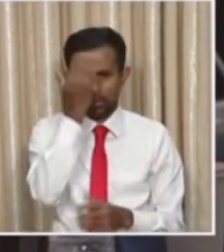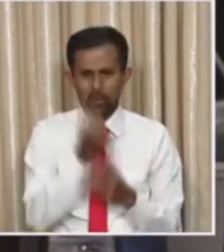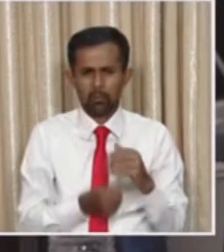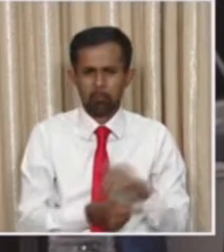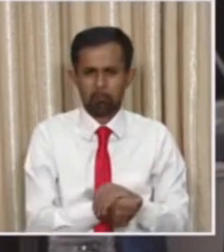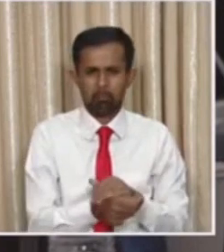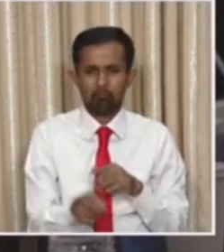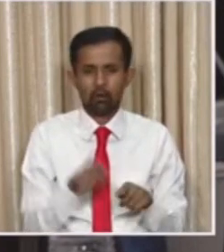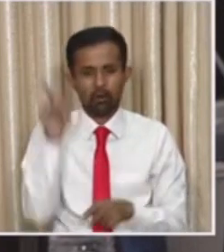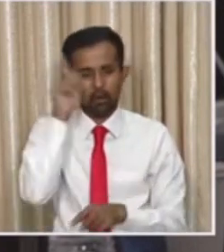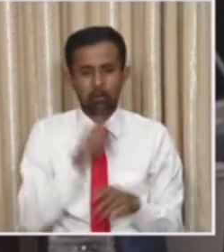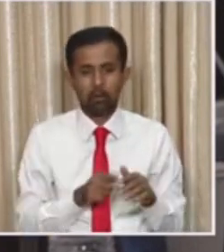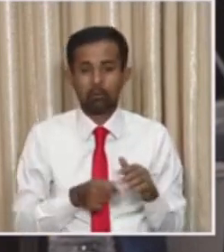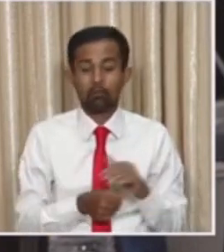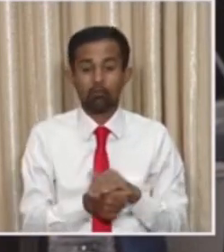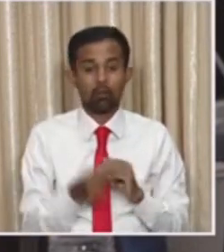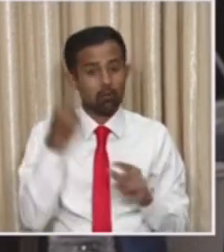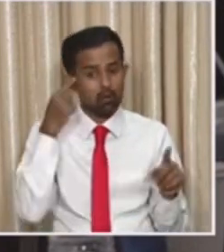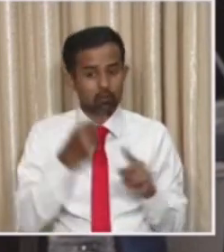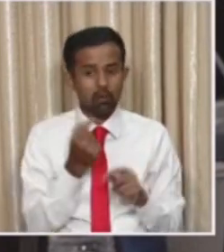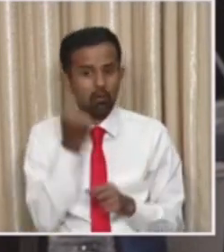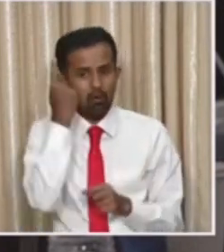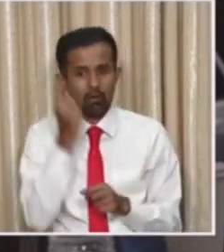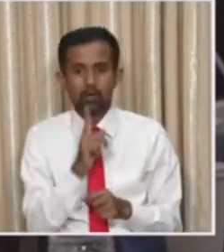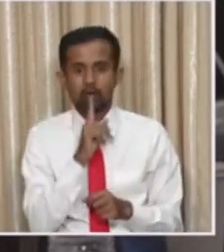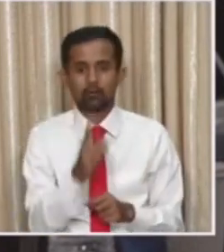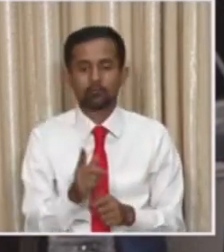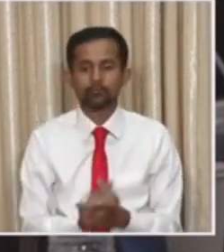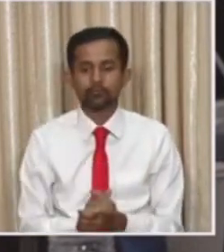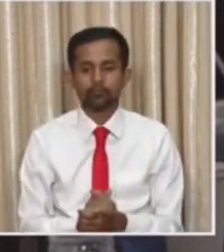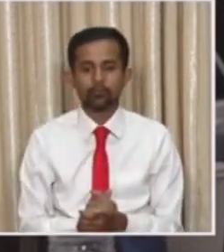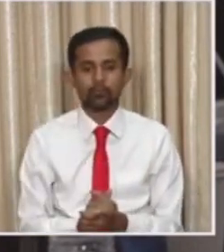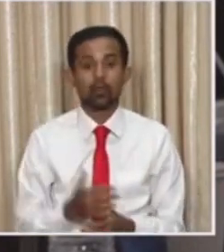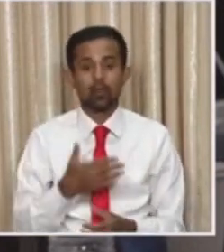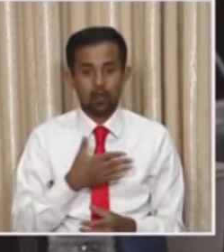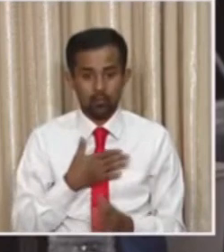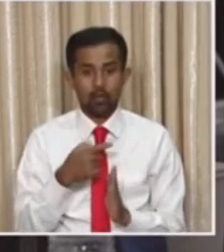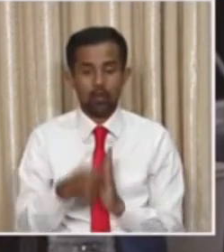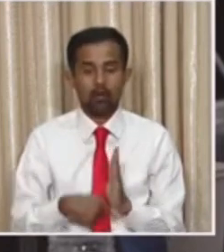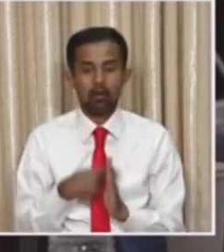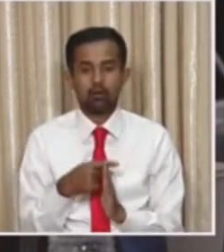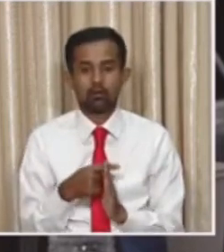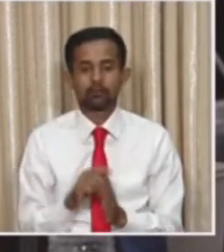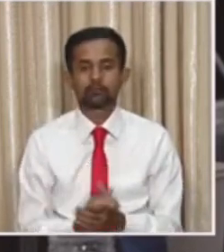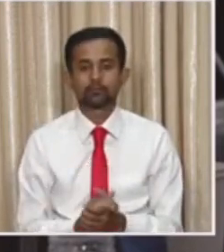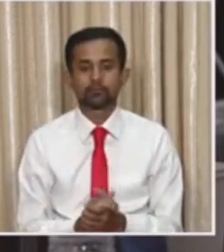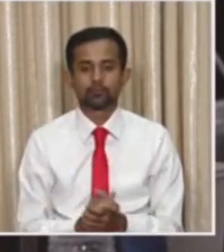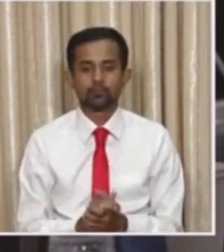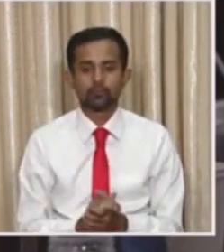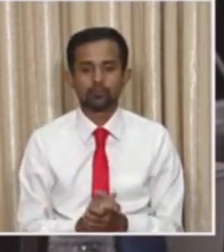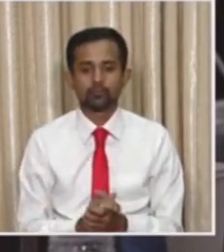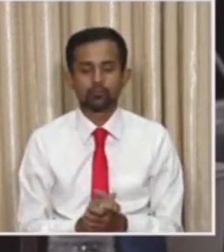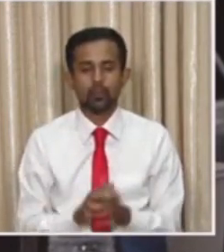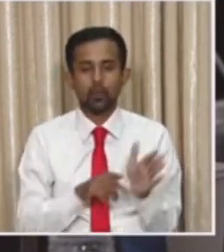கண்ணை மூடிக்கொண்டு அவர் கருத்துக்களை கூறுகின்றார். இந்த ஸ்ரீலங்காவினுடைய தொல்பொருள் திணைக்களம் வடகிழக்கிலே முன்வைக்கின்ற கருத்துக்களை